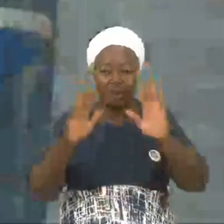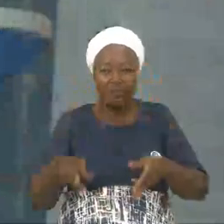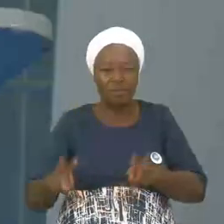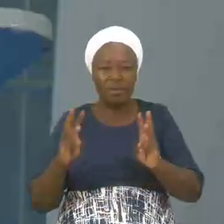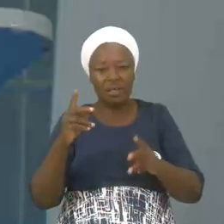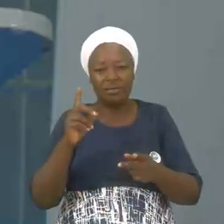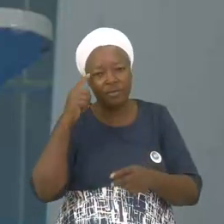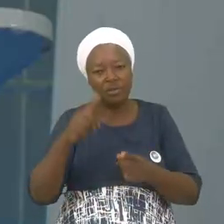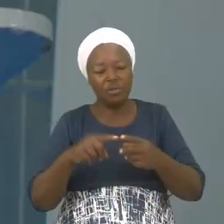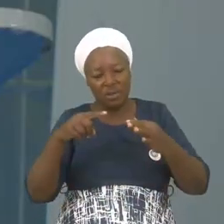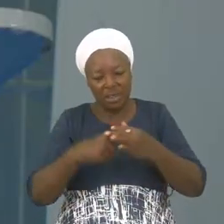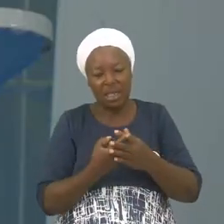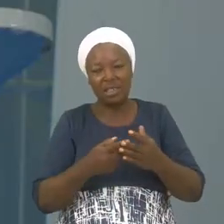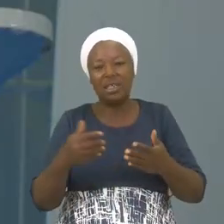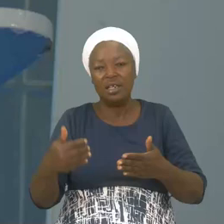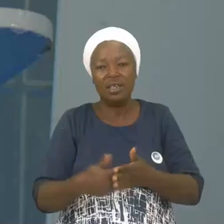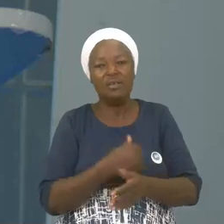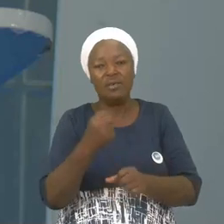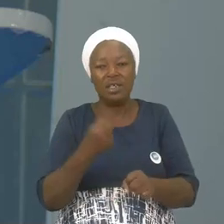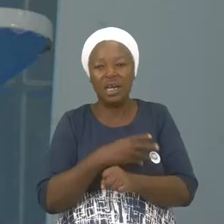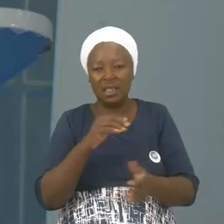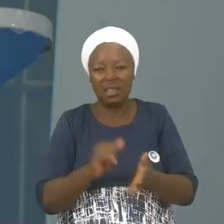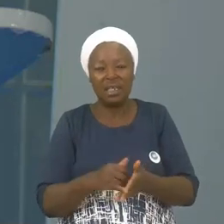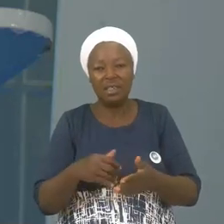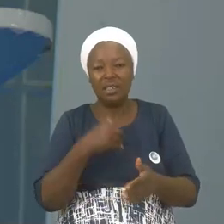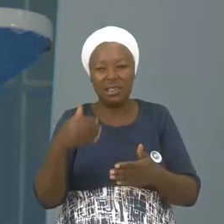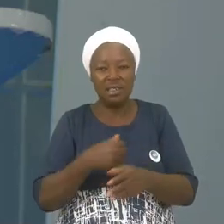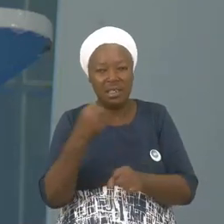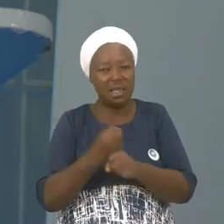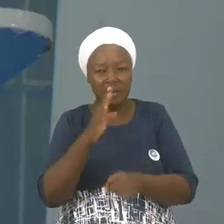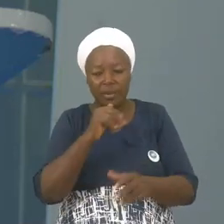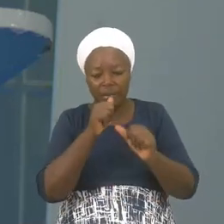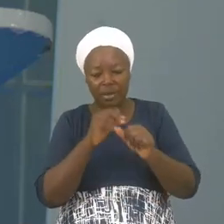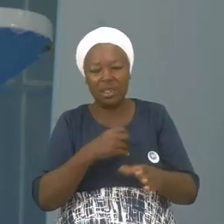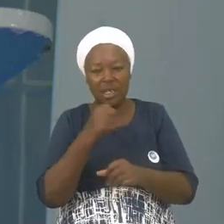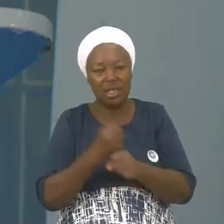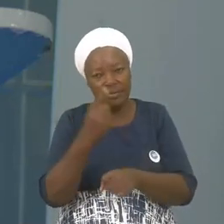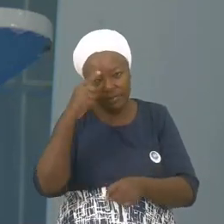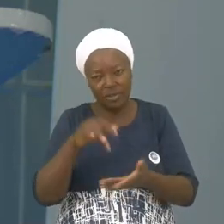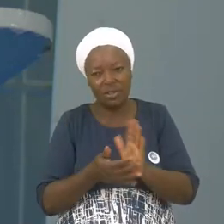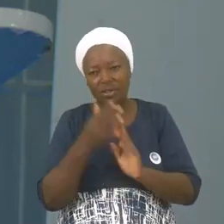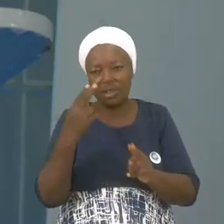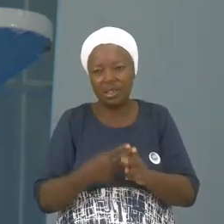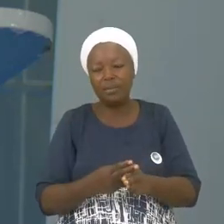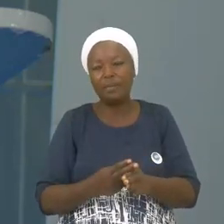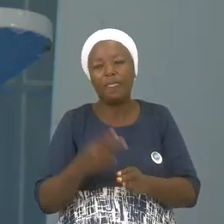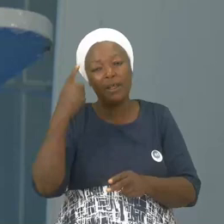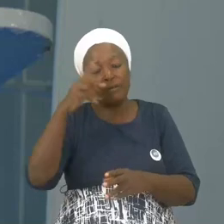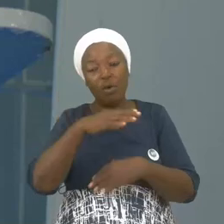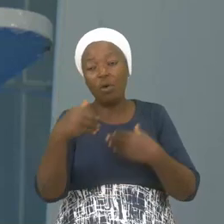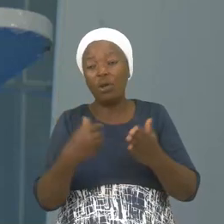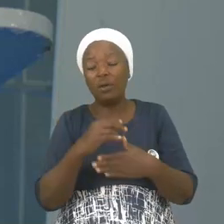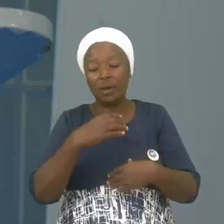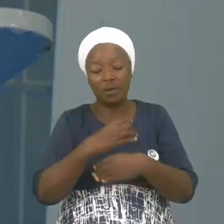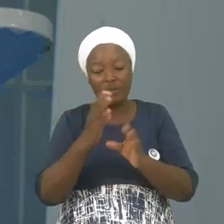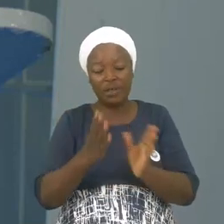2023. Quelle manière de commencer la nouvelle année. Cette année, c'est une année bénie pour vous. Pour tous nos